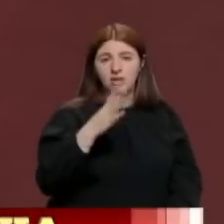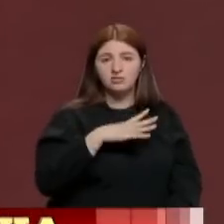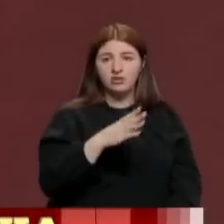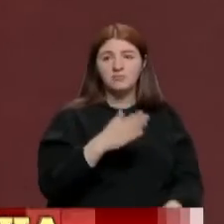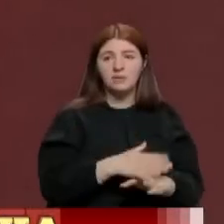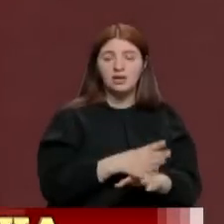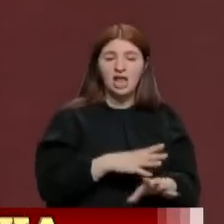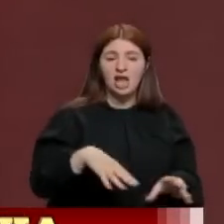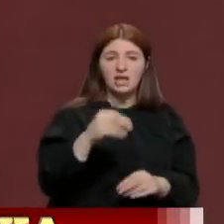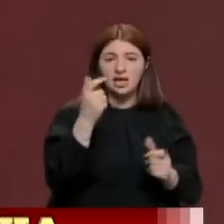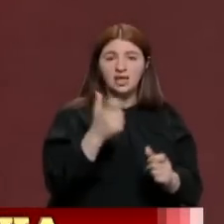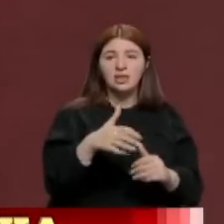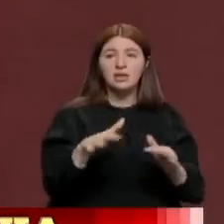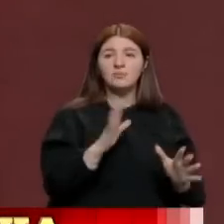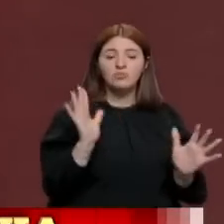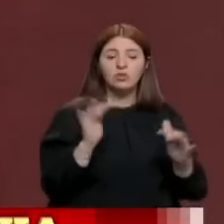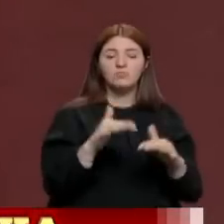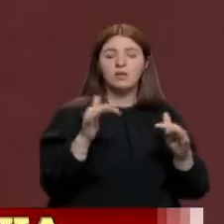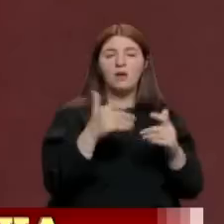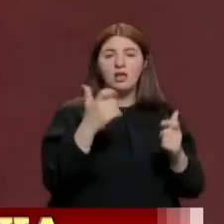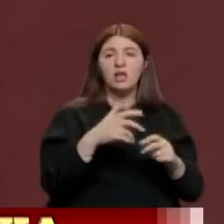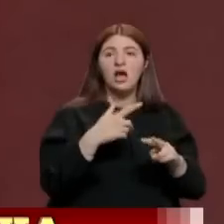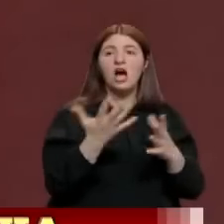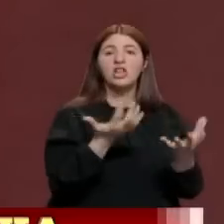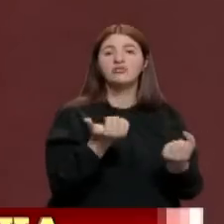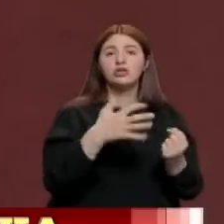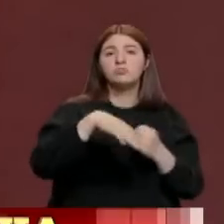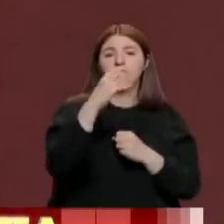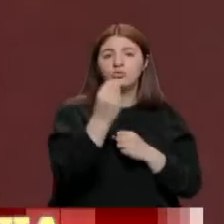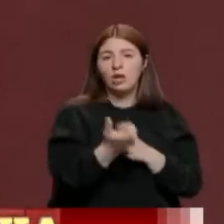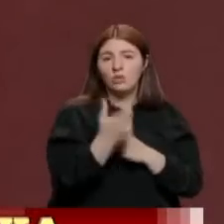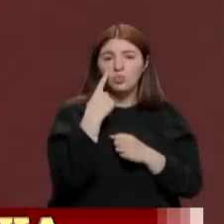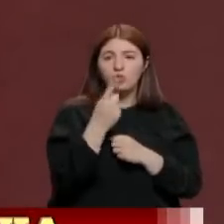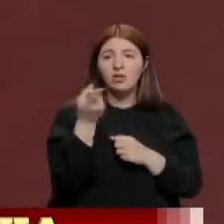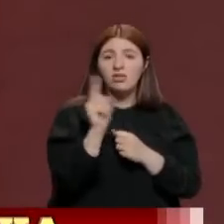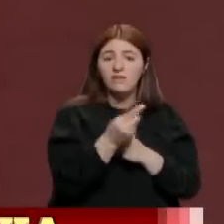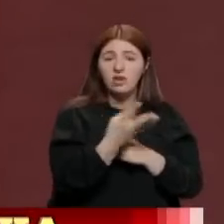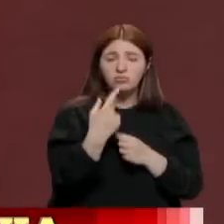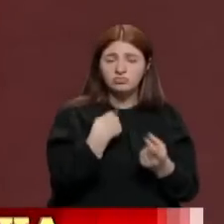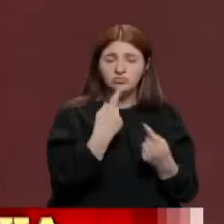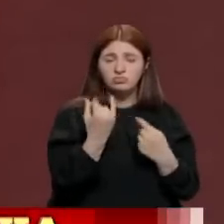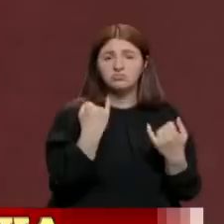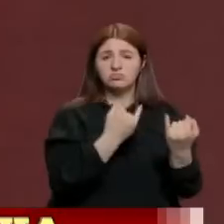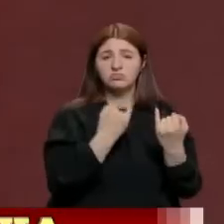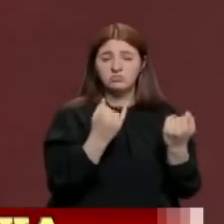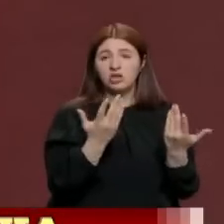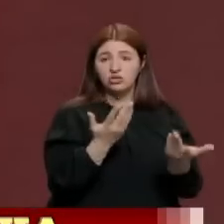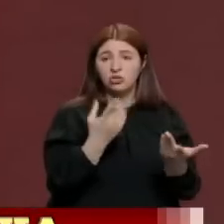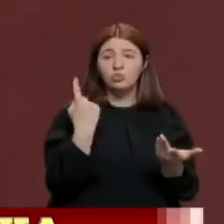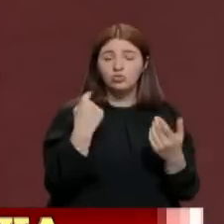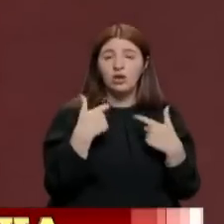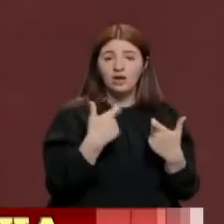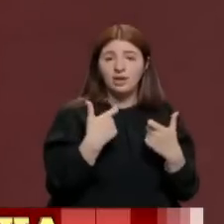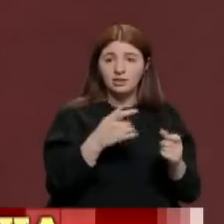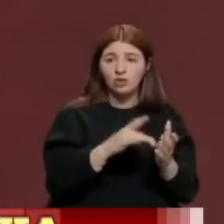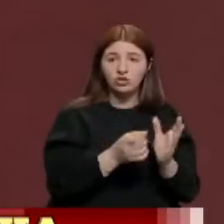var memleketin her yerinde. Deprem toplanma alanlarının AVM olduğunu gördük. Defalarca da bunu konuştuk, tartıştık. İşte dün